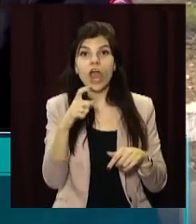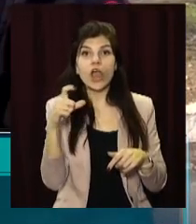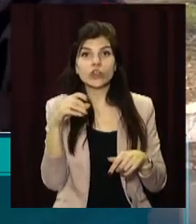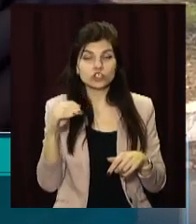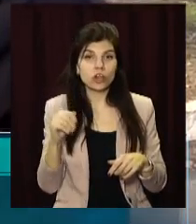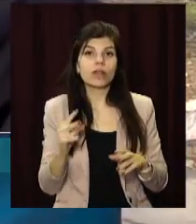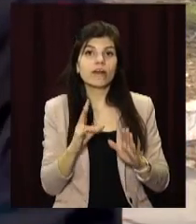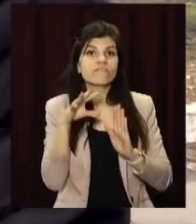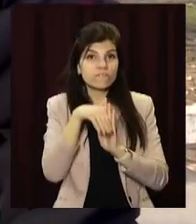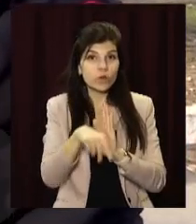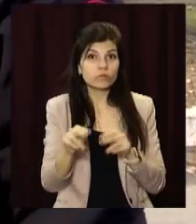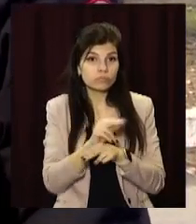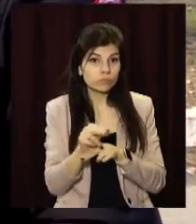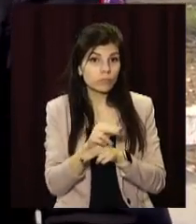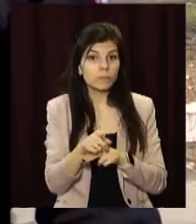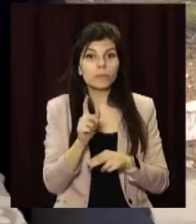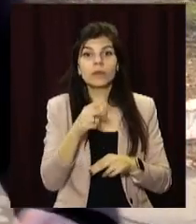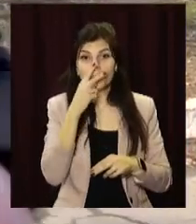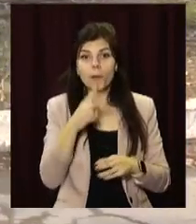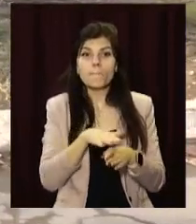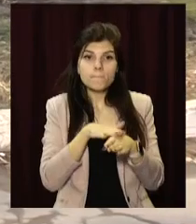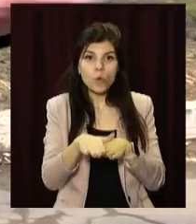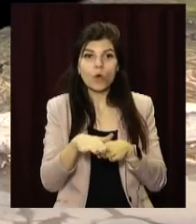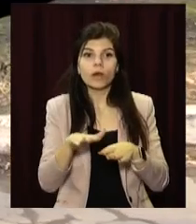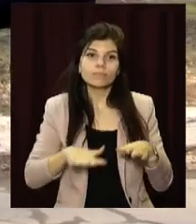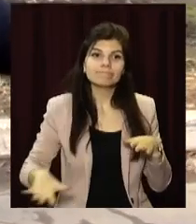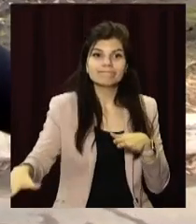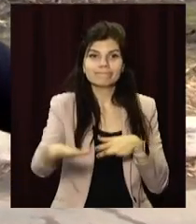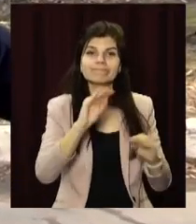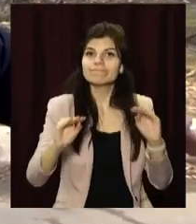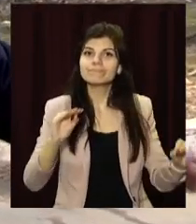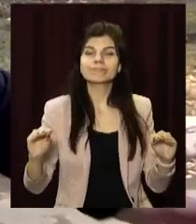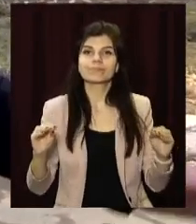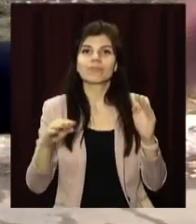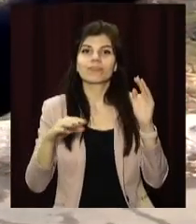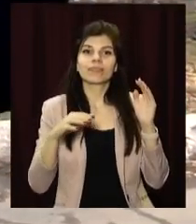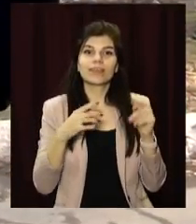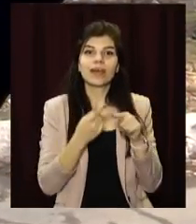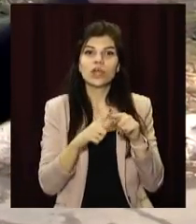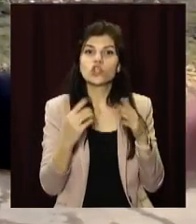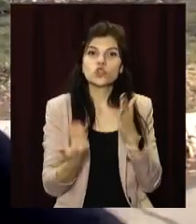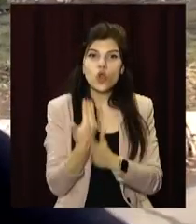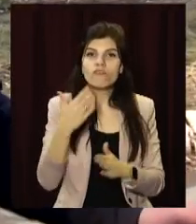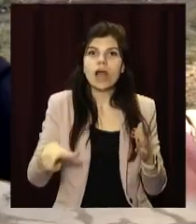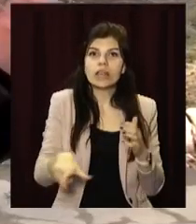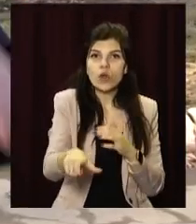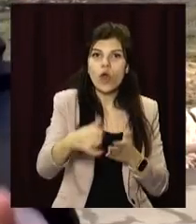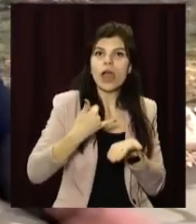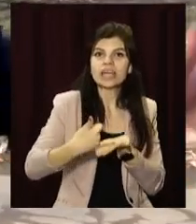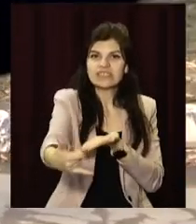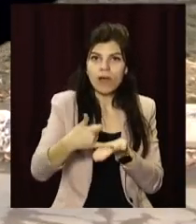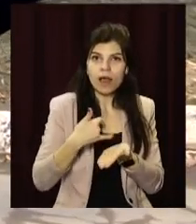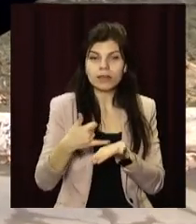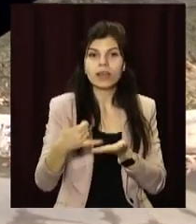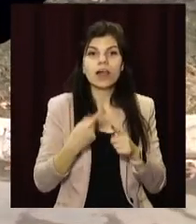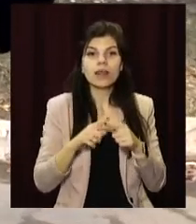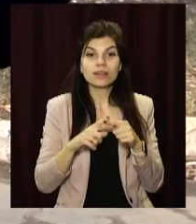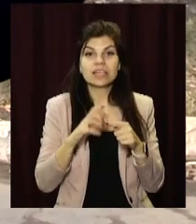включить в этот проект. Также предусматривает полностью благоустройство территории больницы, это новые дорожки, асфальтные